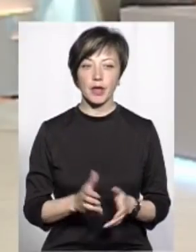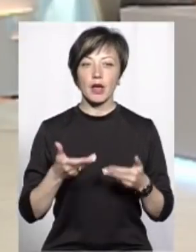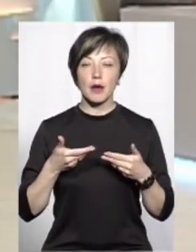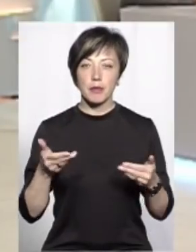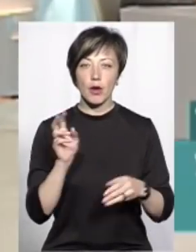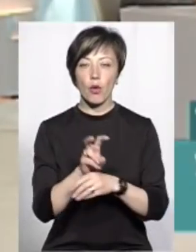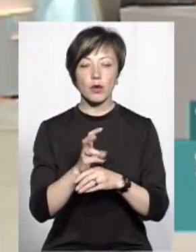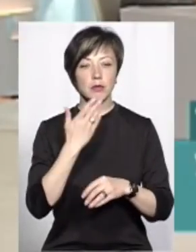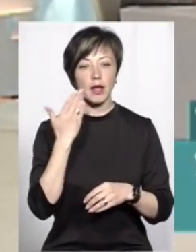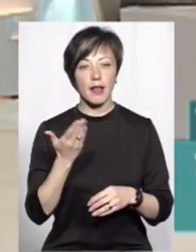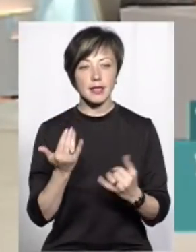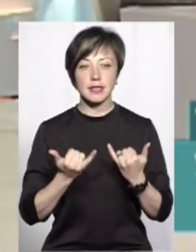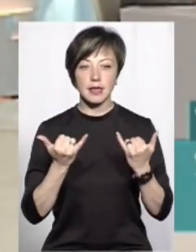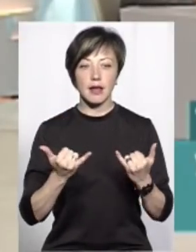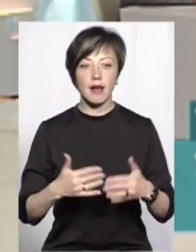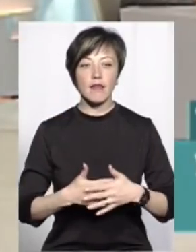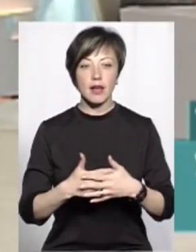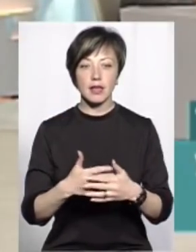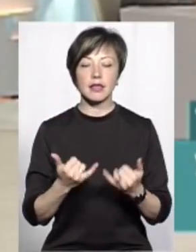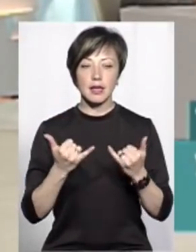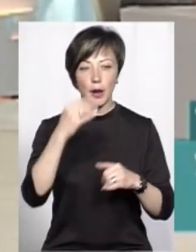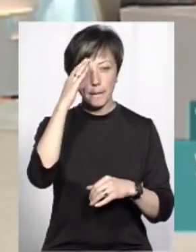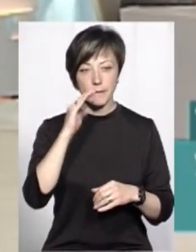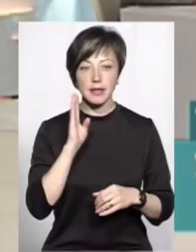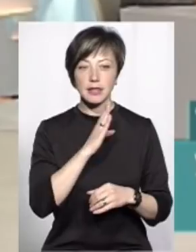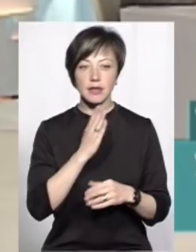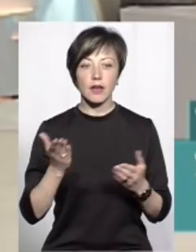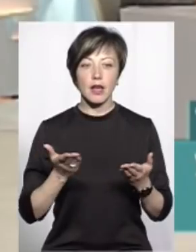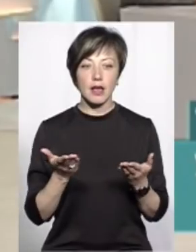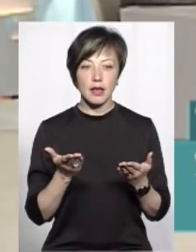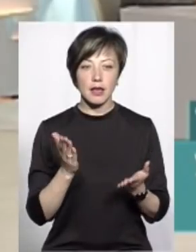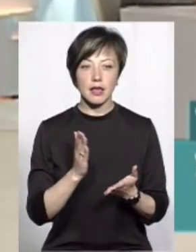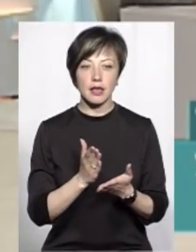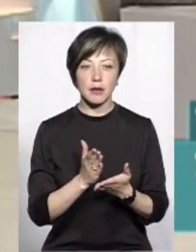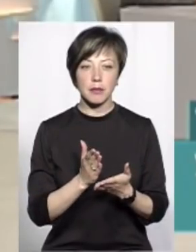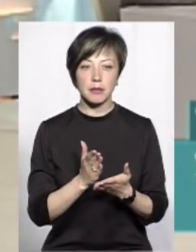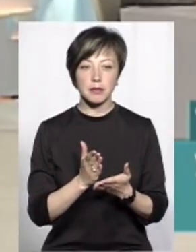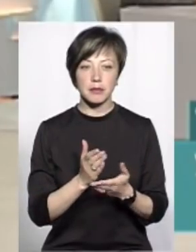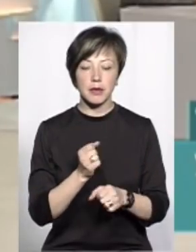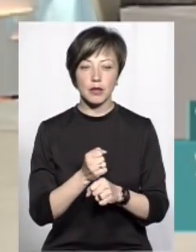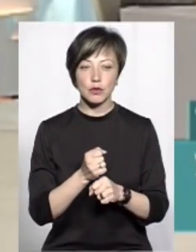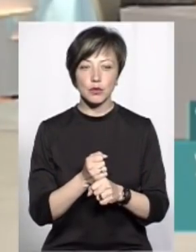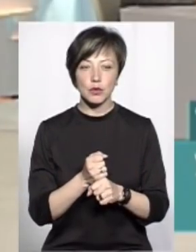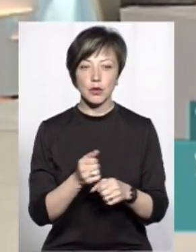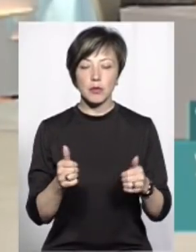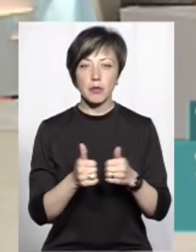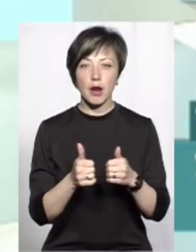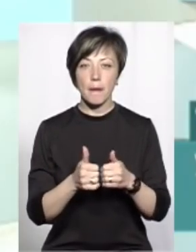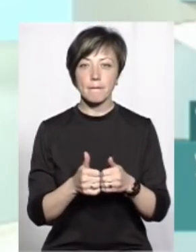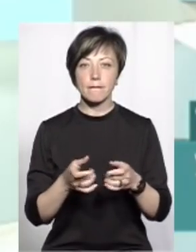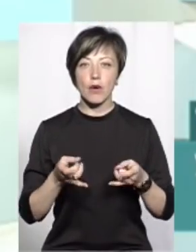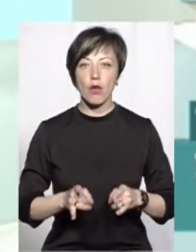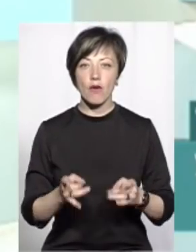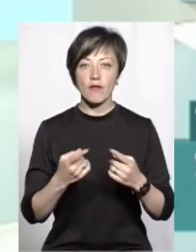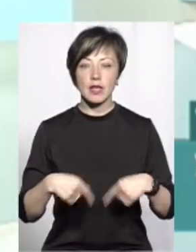ходимо на лекції для вагітних, на лекції для батьків, які працюють при саме пологових відділеннях,